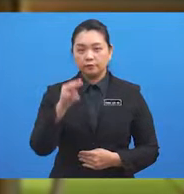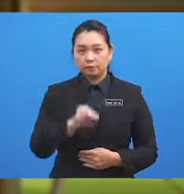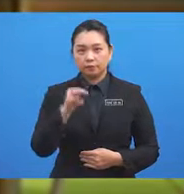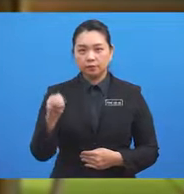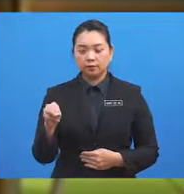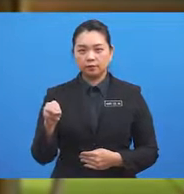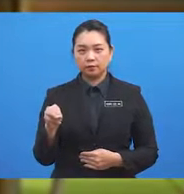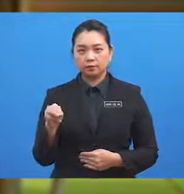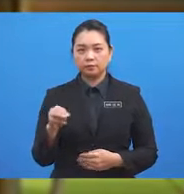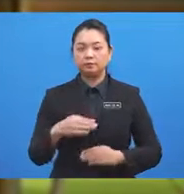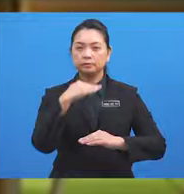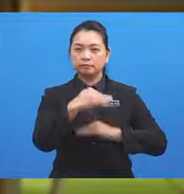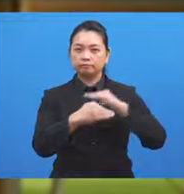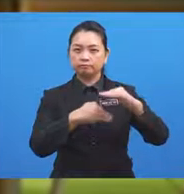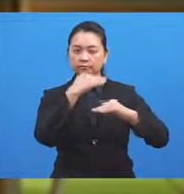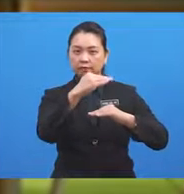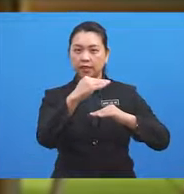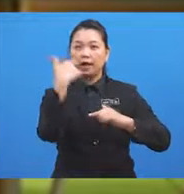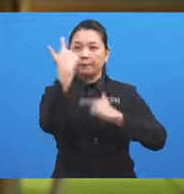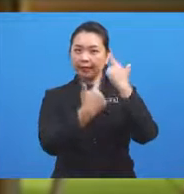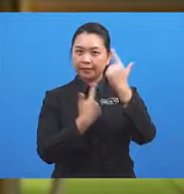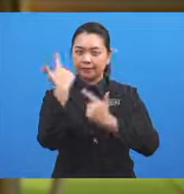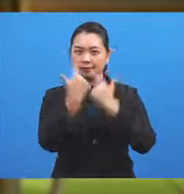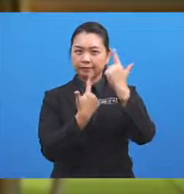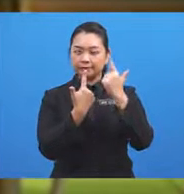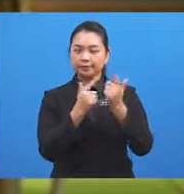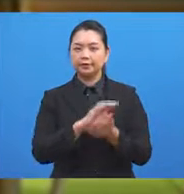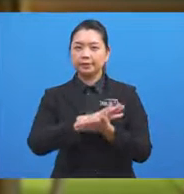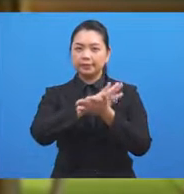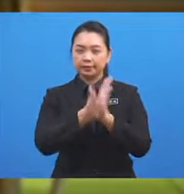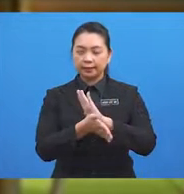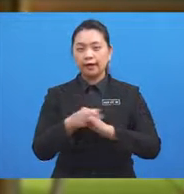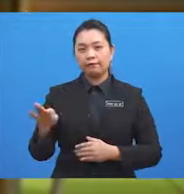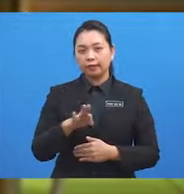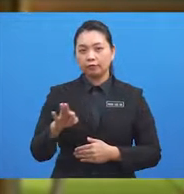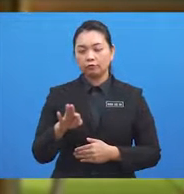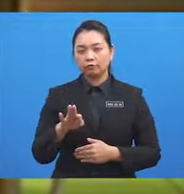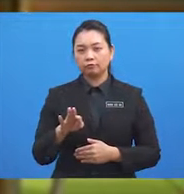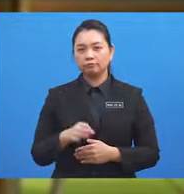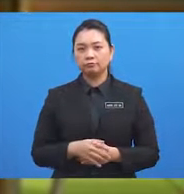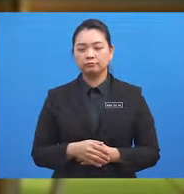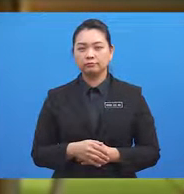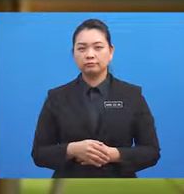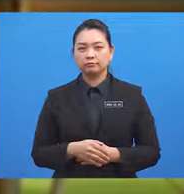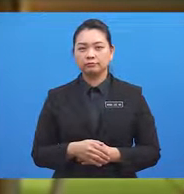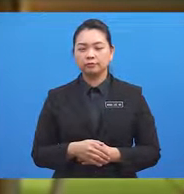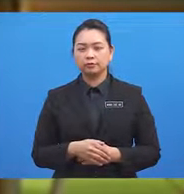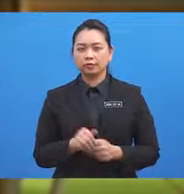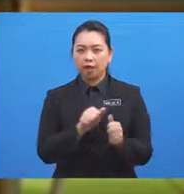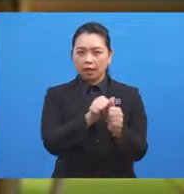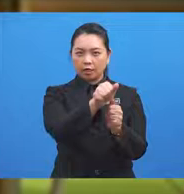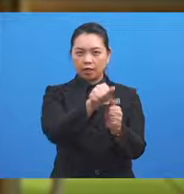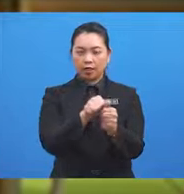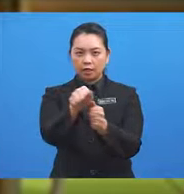Murid-murid, pembangunan sektor pelancongan juga menjadi faktor pendorong ke arah pembinaan